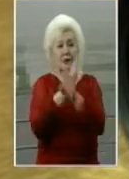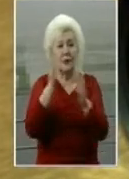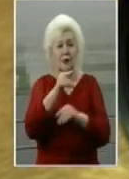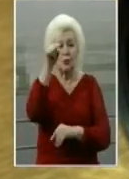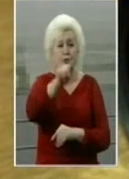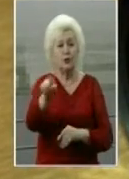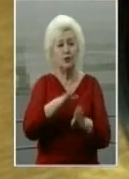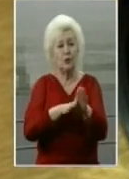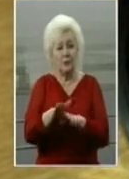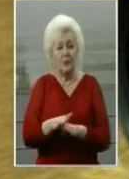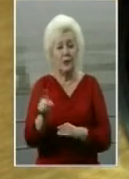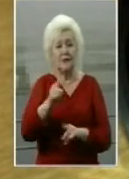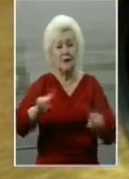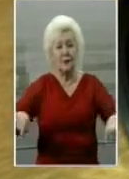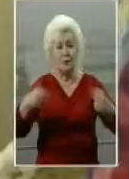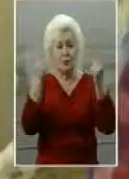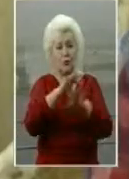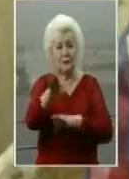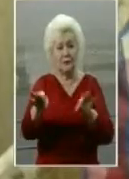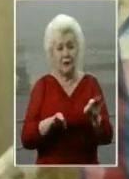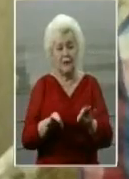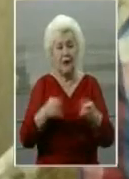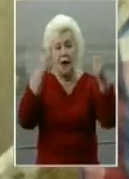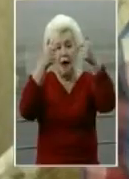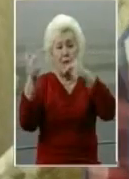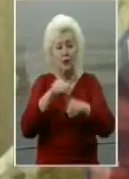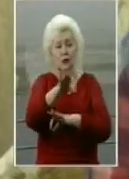що відбувається, і був створений проект.